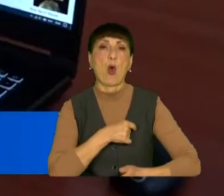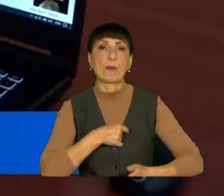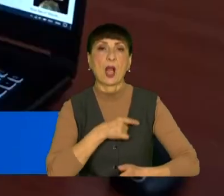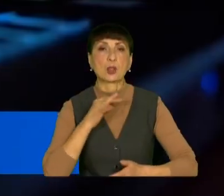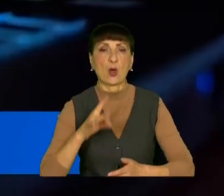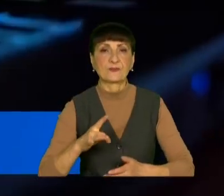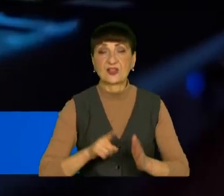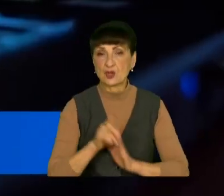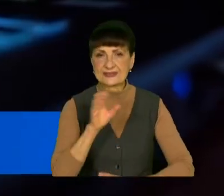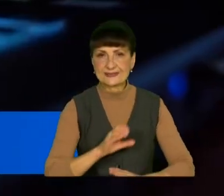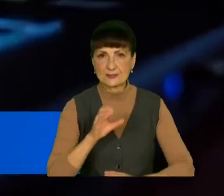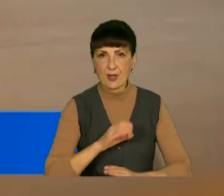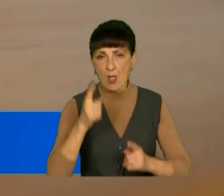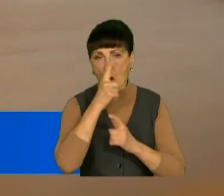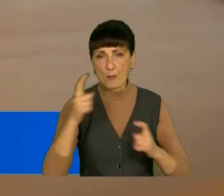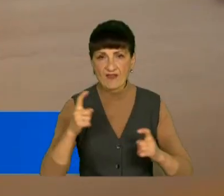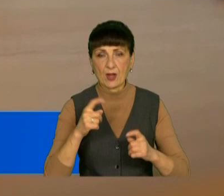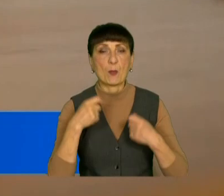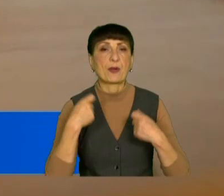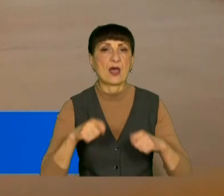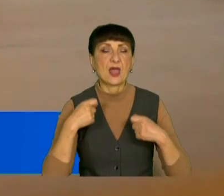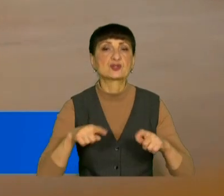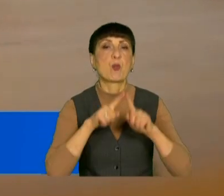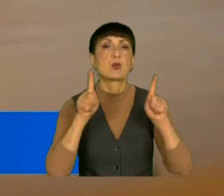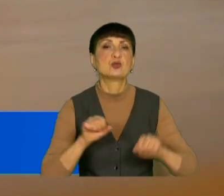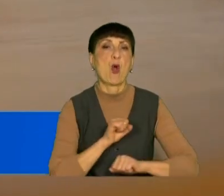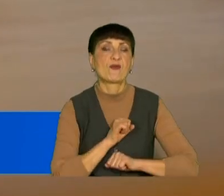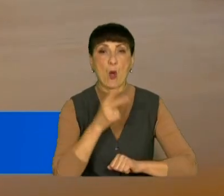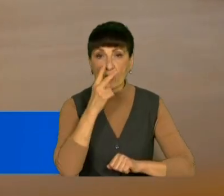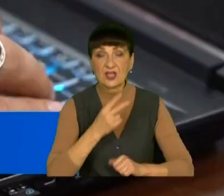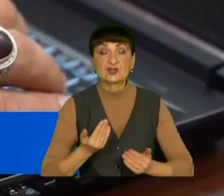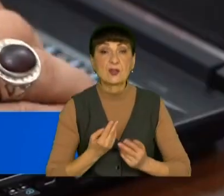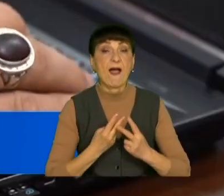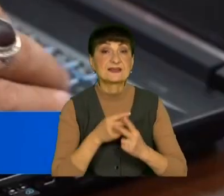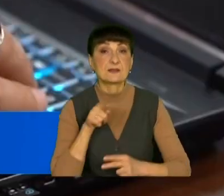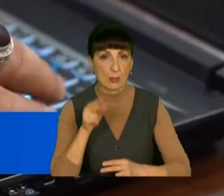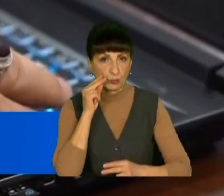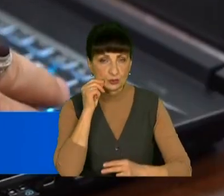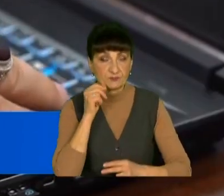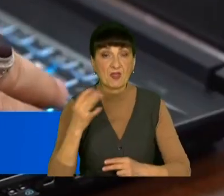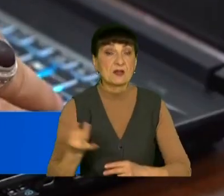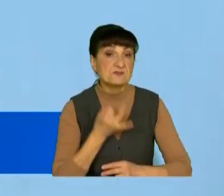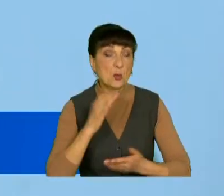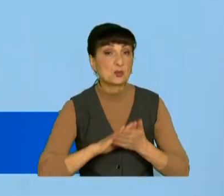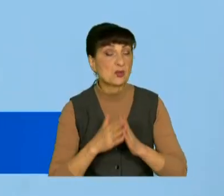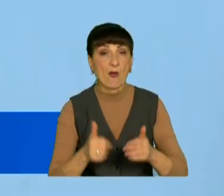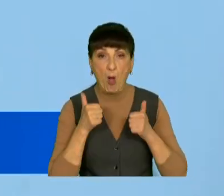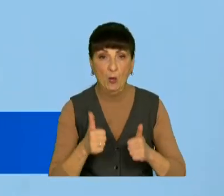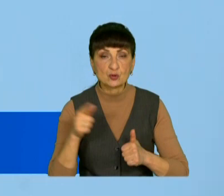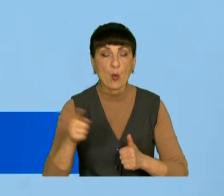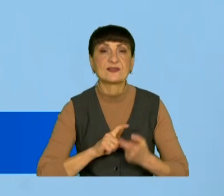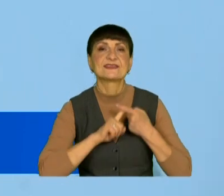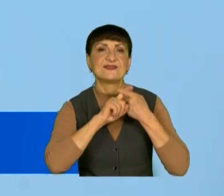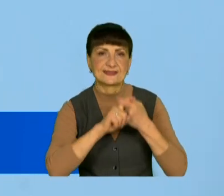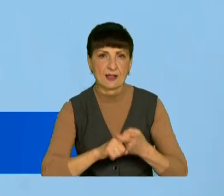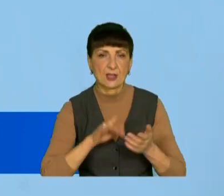начале сентября его объявление о продаже путевок увидел житель Астаны. Его заинтересовали условия, и он связался